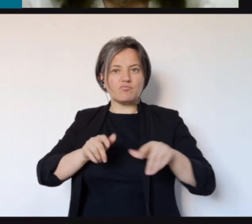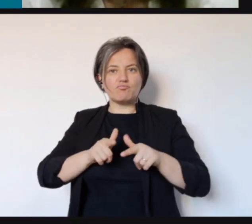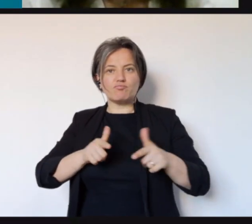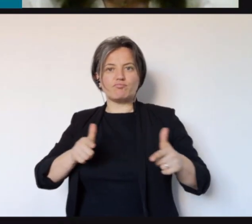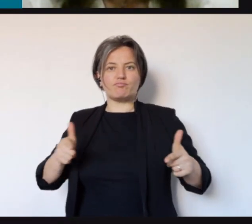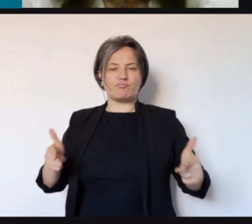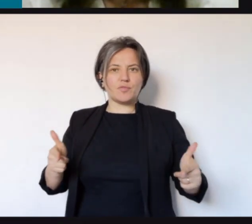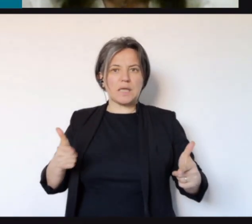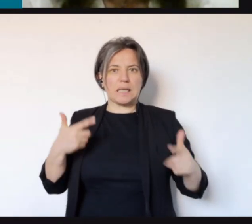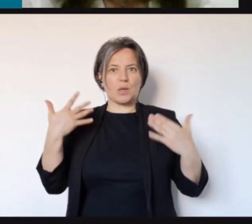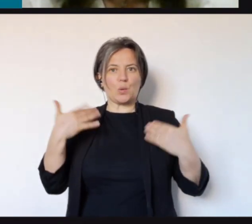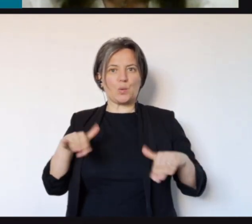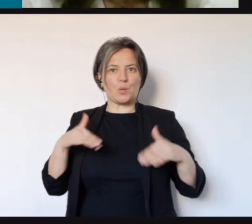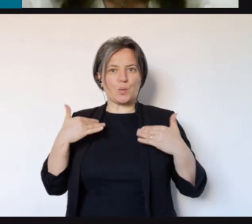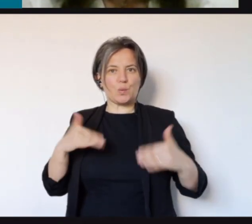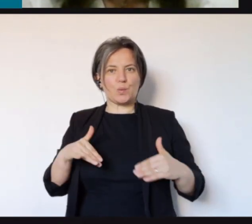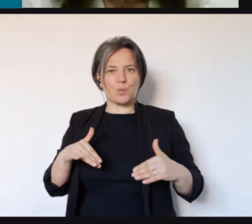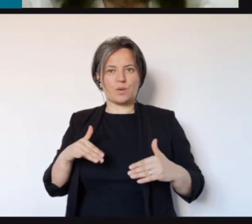nessuno ci ha pensato,